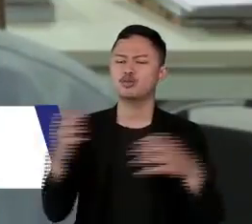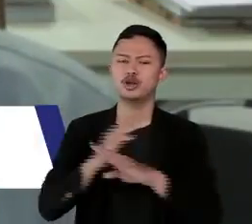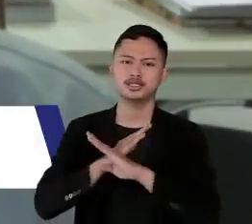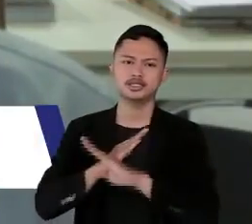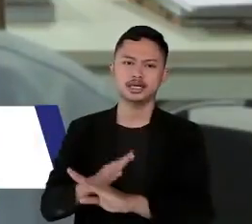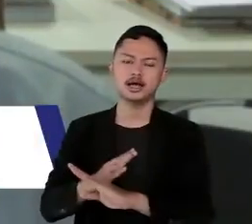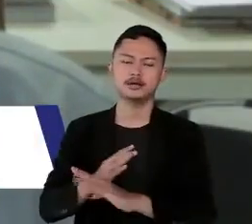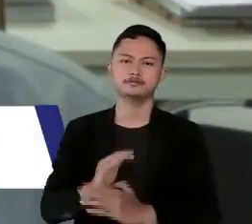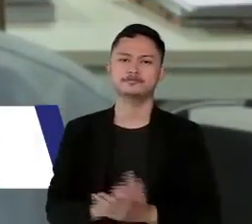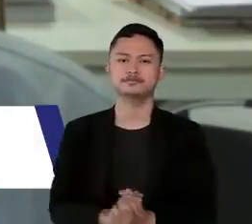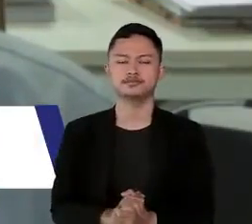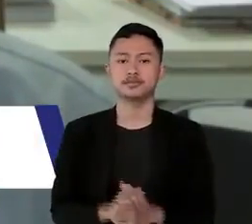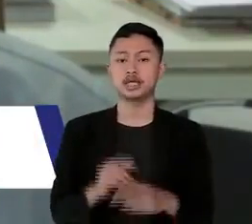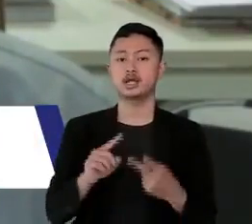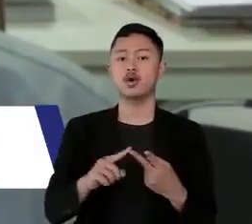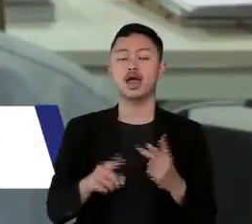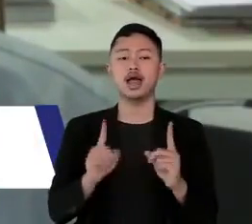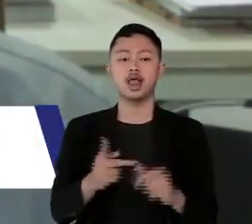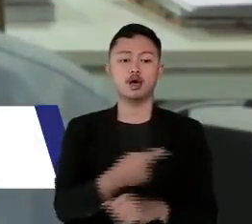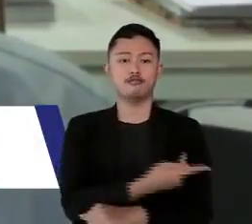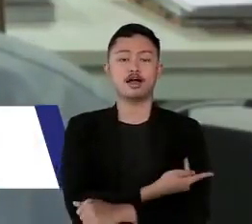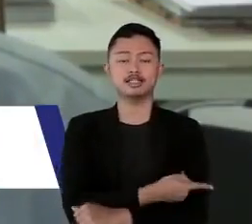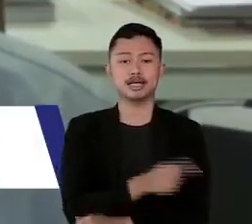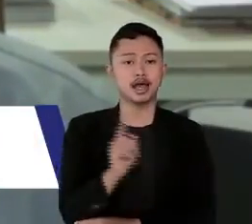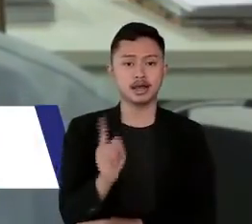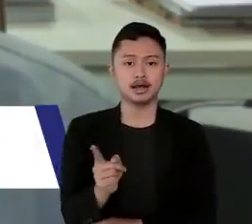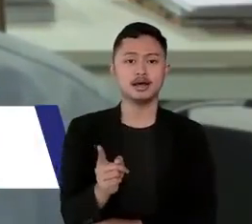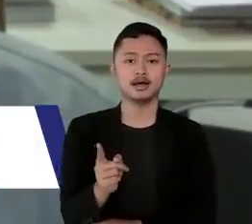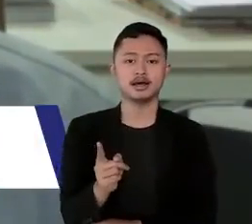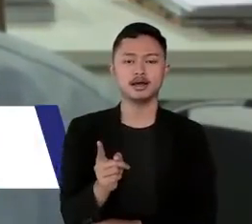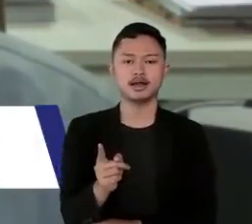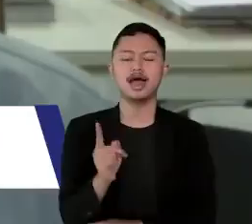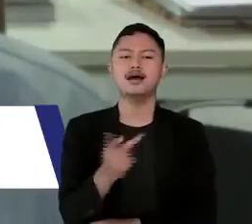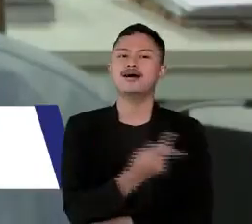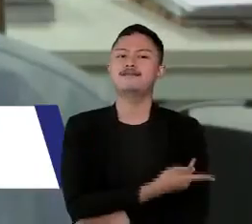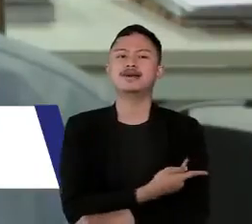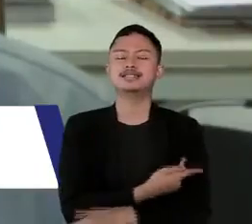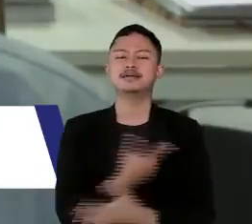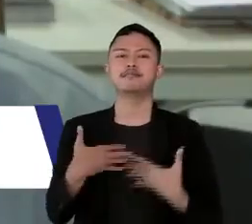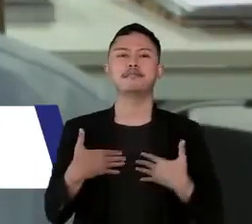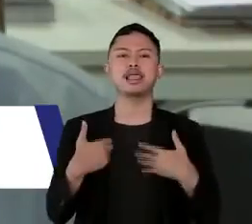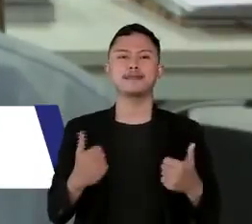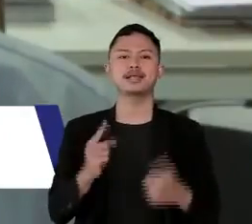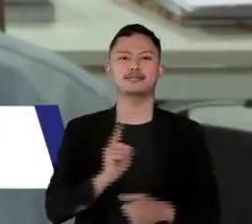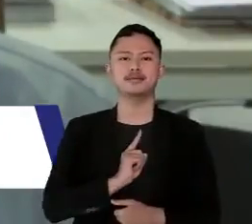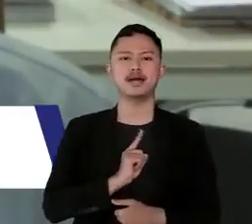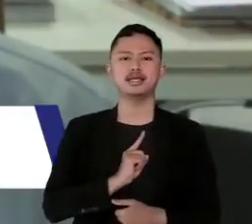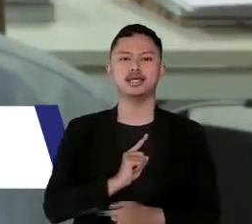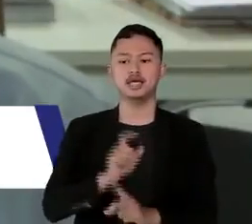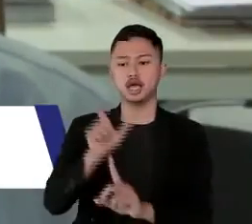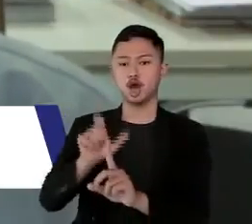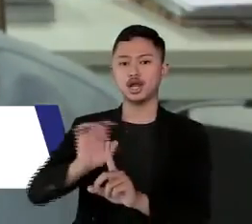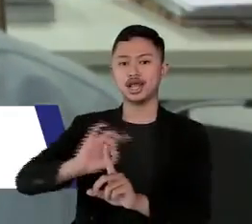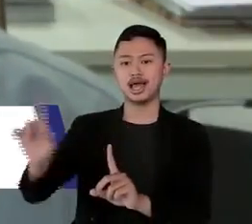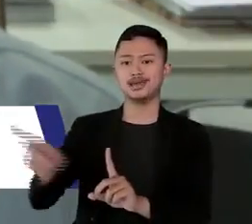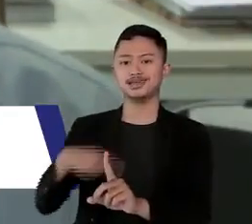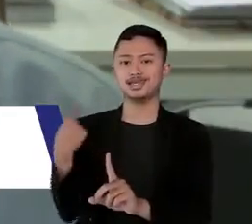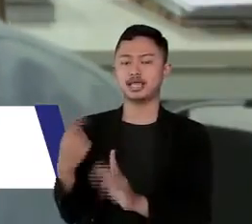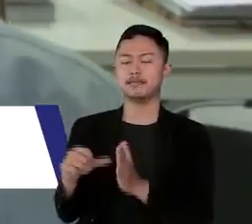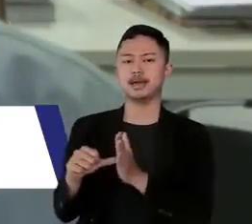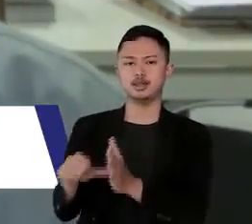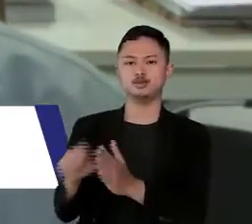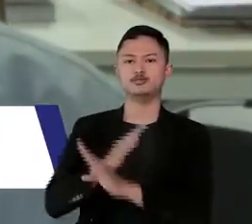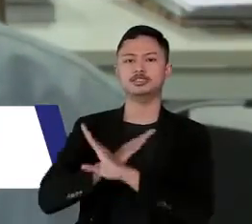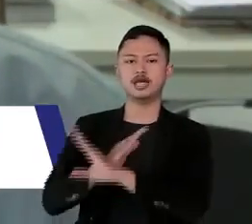kemudian kalau ada vaksinasi vaksinasi itulah menyelamatkan diri sendiri dan orang lain rekan jadi